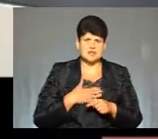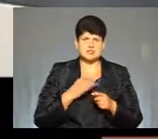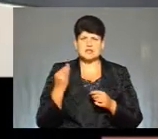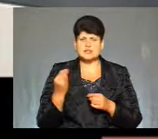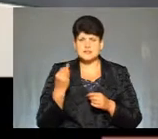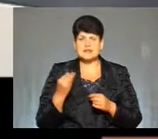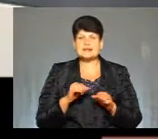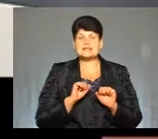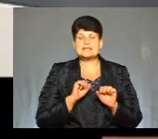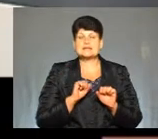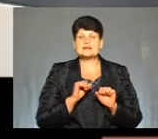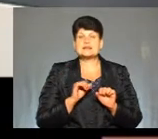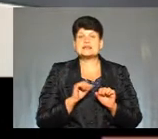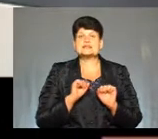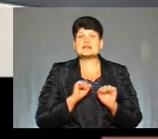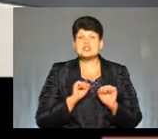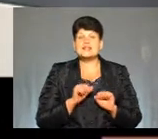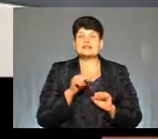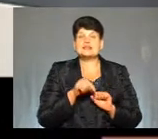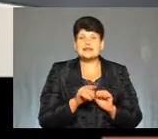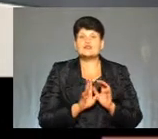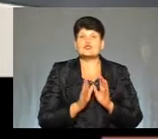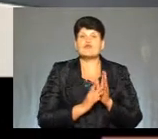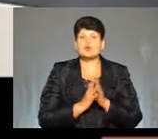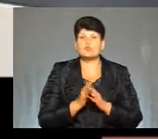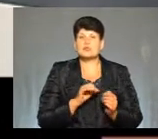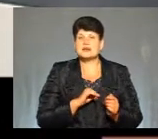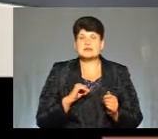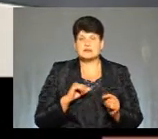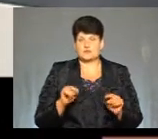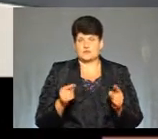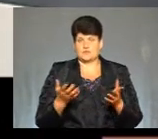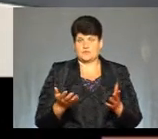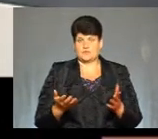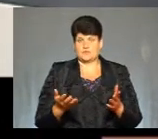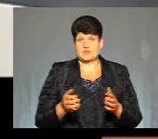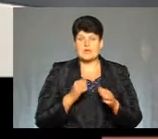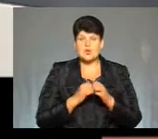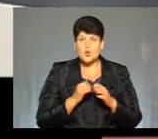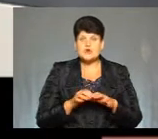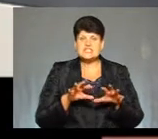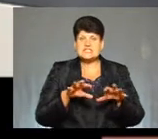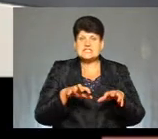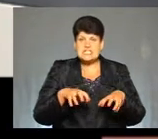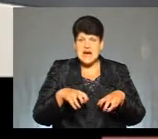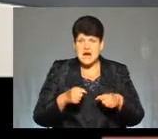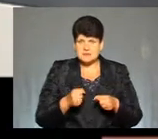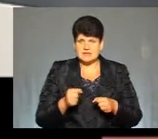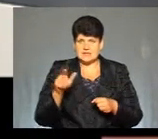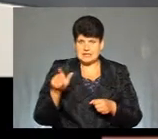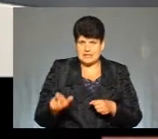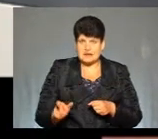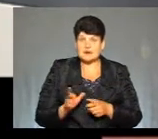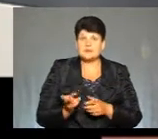боротьби захистити те, що ми вирощуємо, бо ми це самі створюємо. І кожен загарбник, який приходив, він